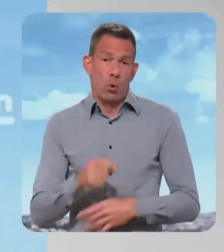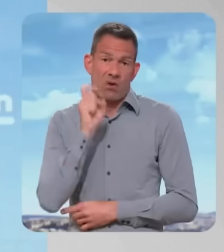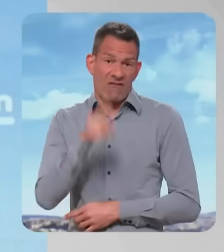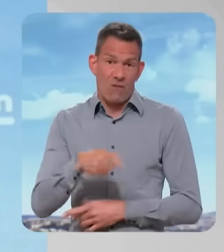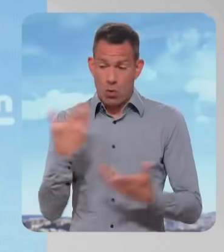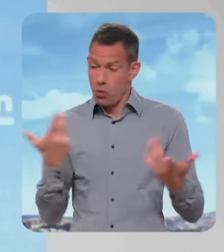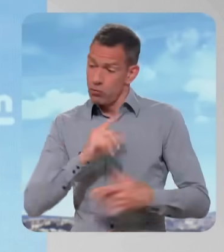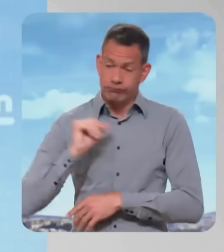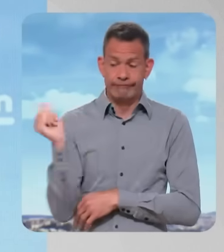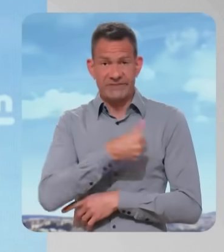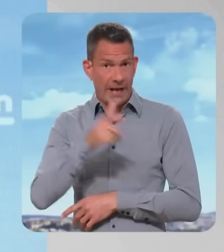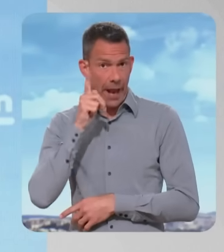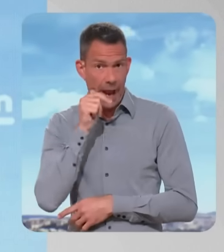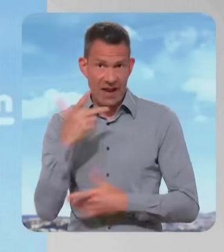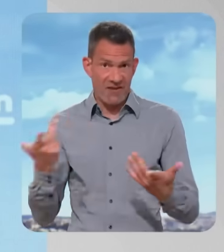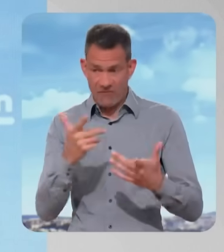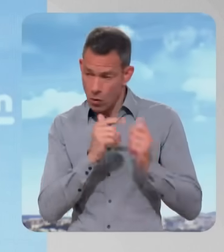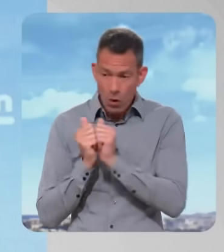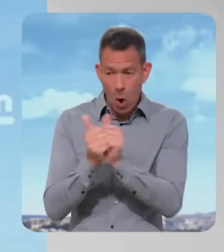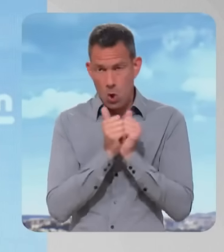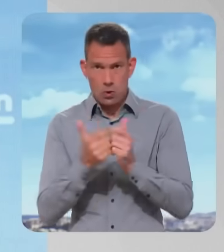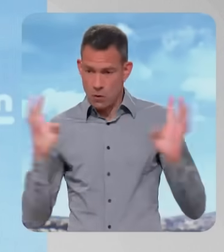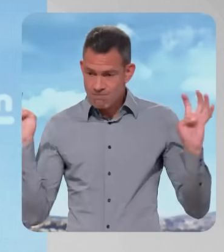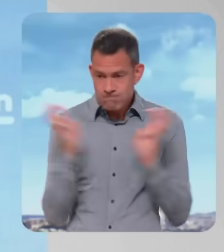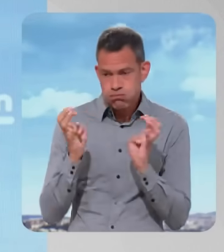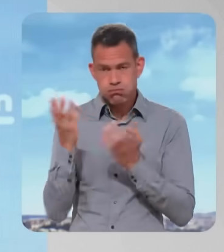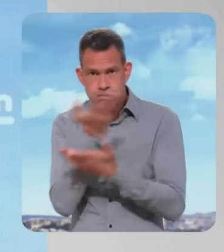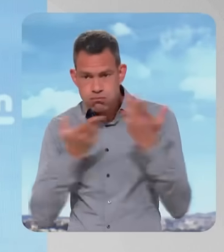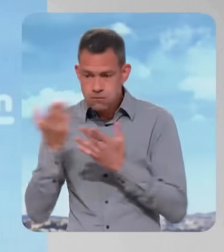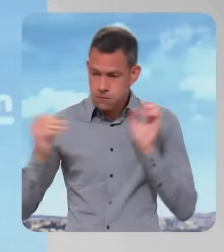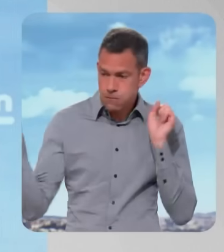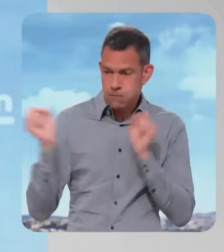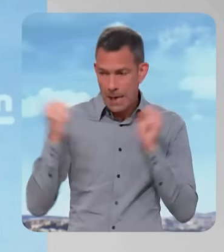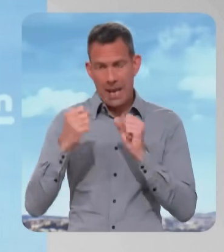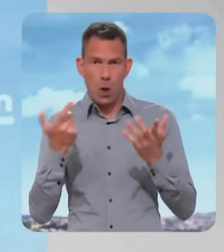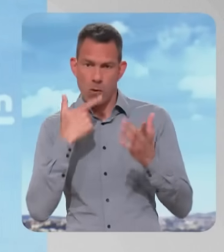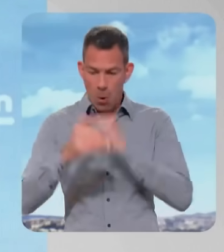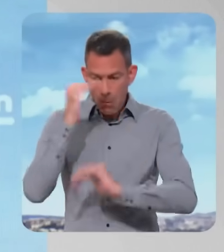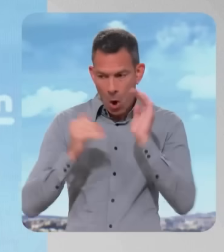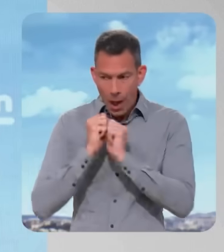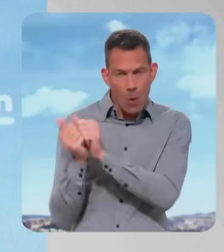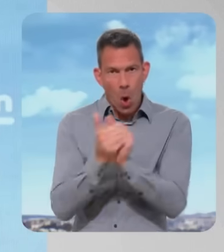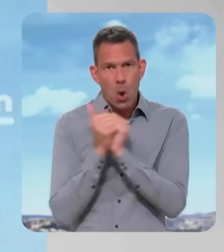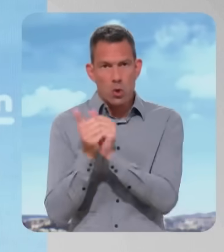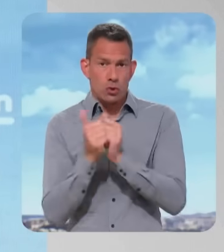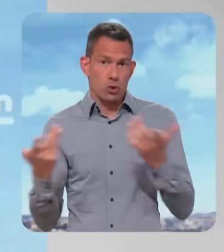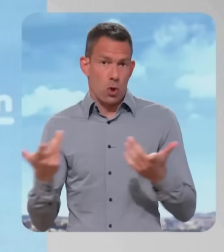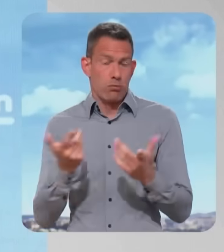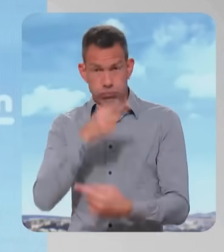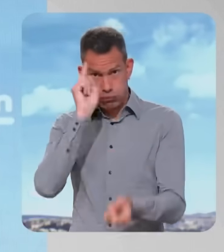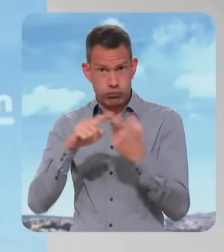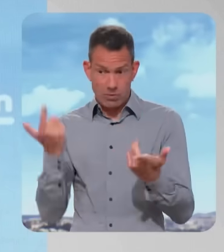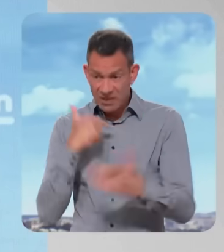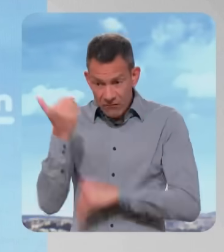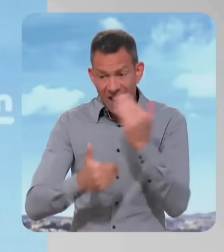que chacun fasse un effort se mettre autour d'une table pour réussir à trouver un programme de gouvernement qui permette d'avancer